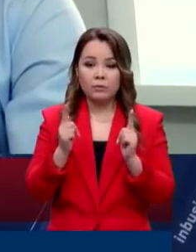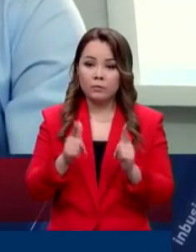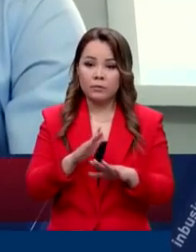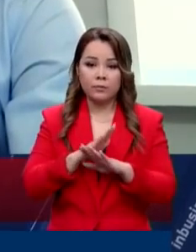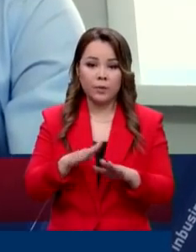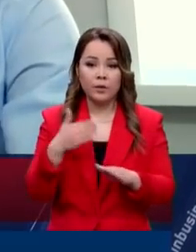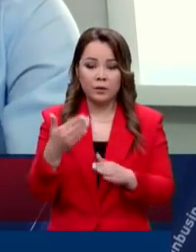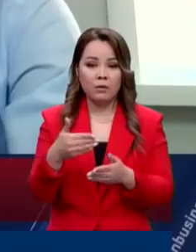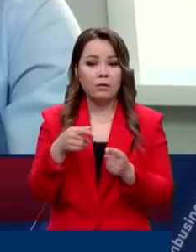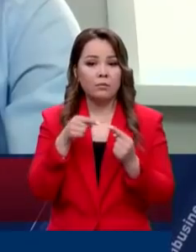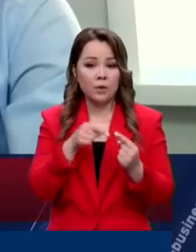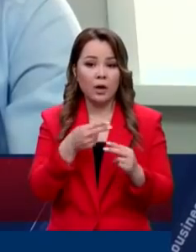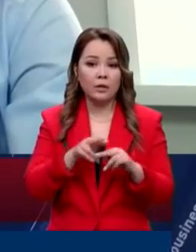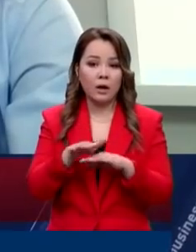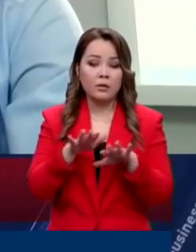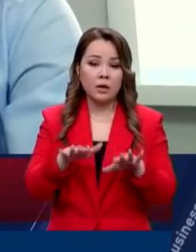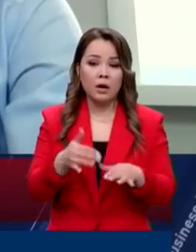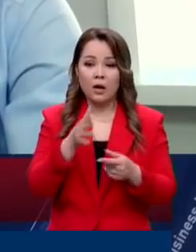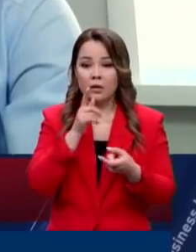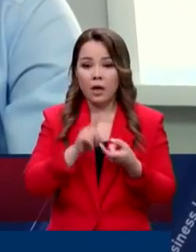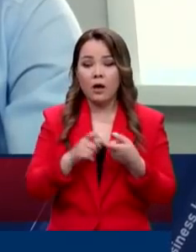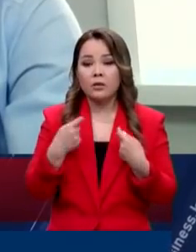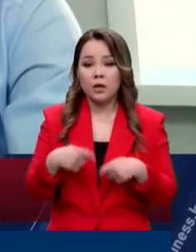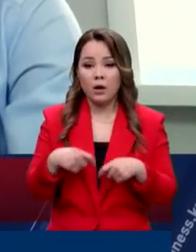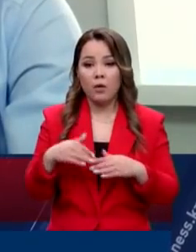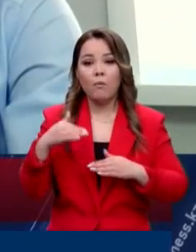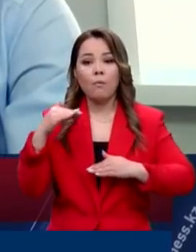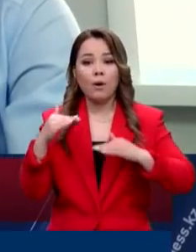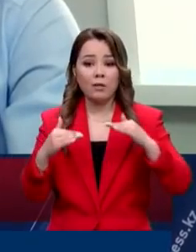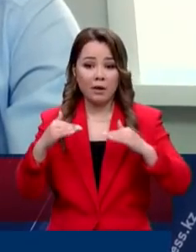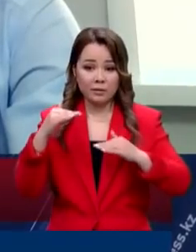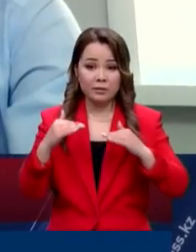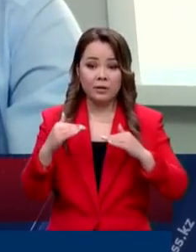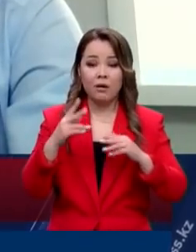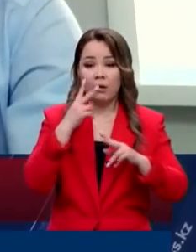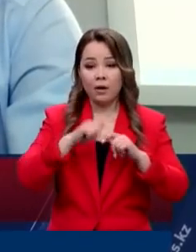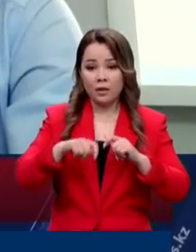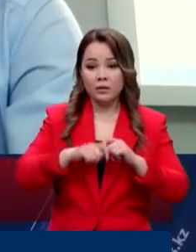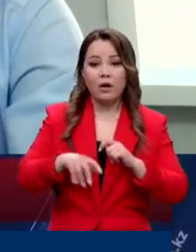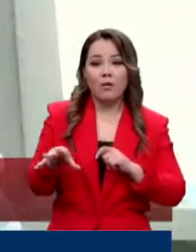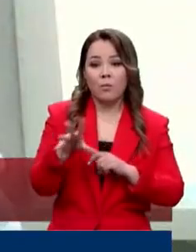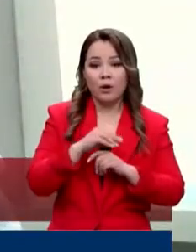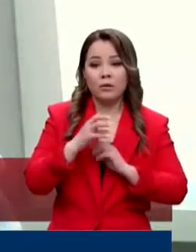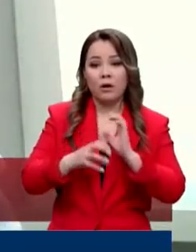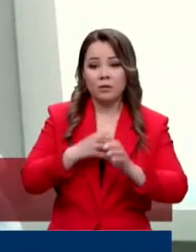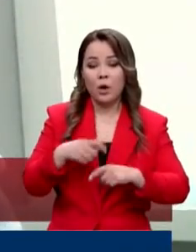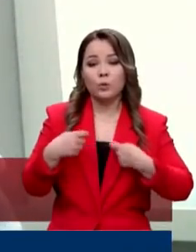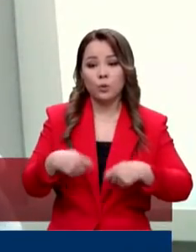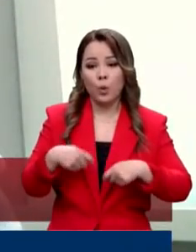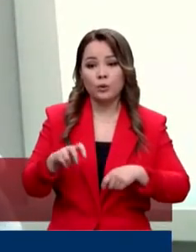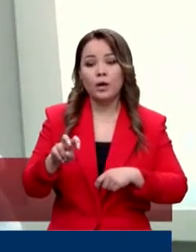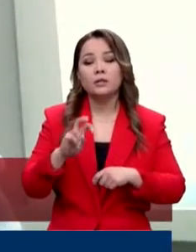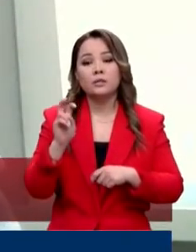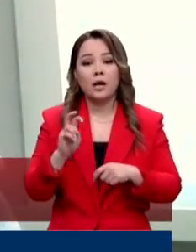Келіспеймін, потому что сол қазіргі кезде торговый балансты қарасақ, бүкіл әлемде доллармен сатылады,